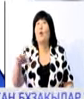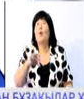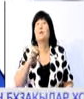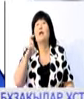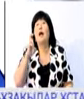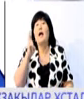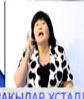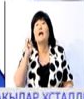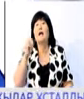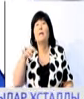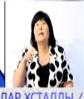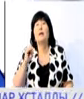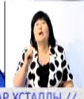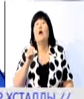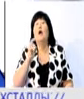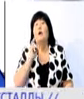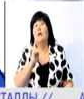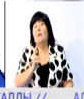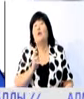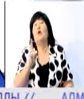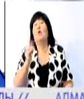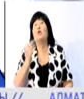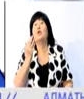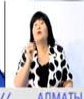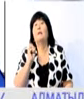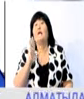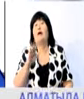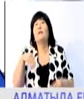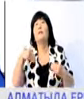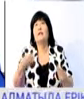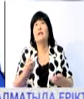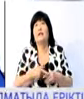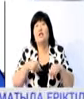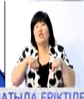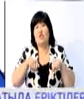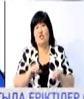әкімі Қырымбек Елеуұлы Көшербаевқа берсін деген шешімді.